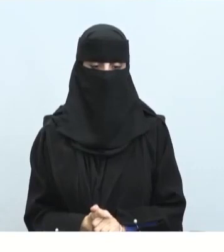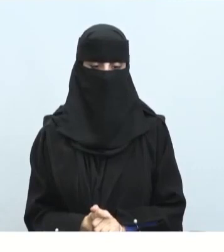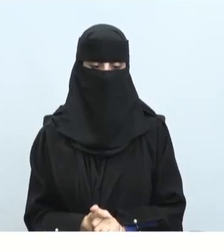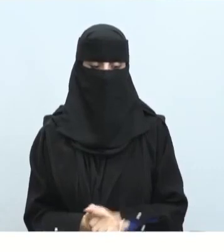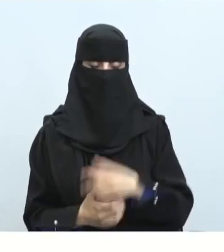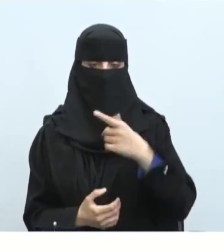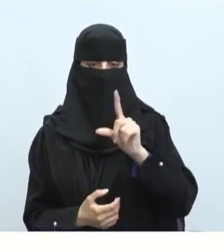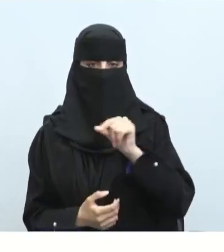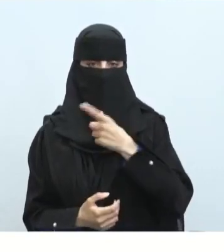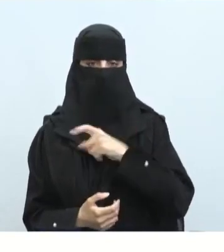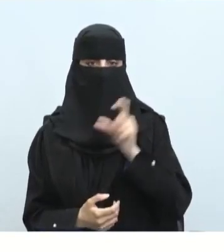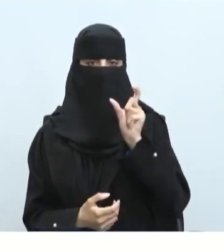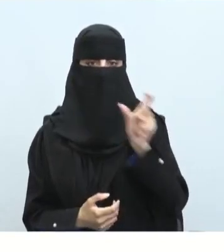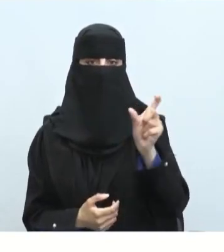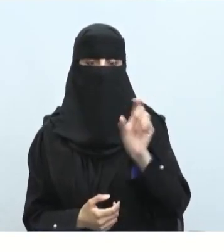كنيه